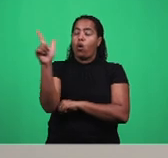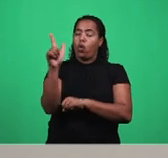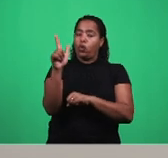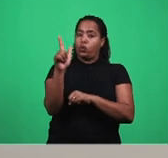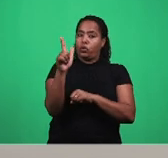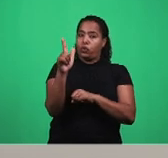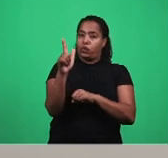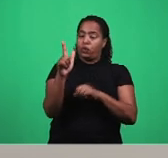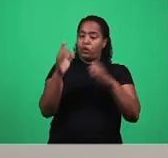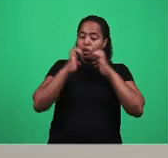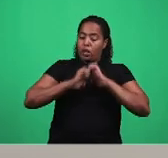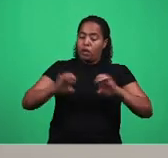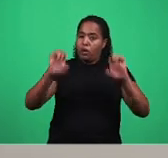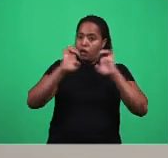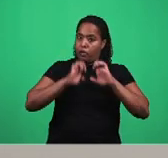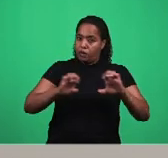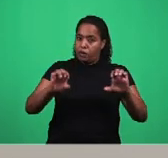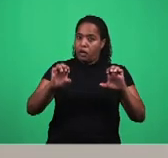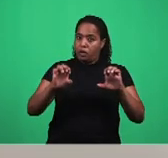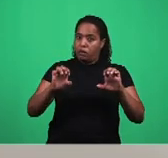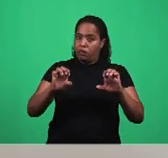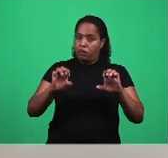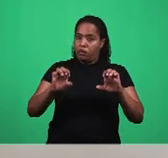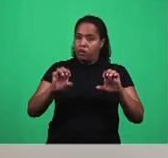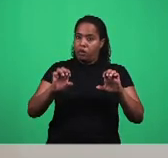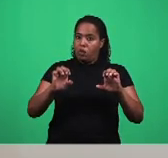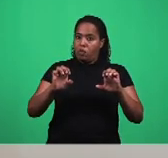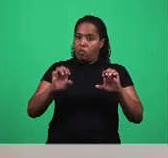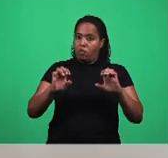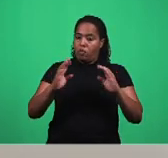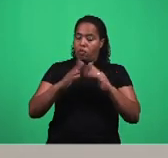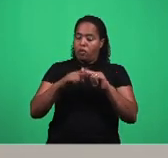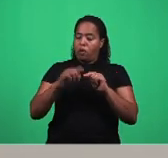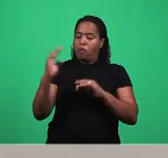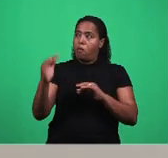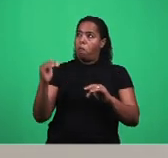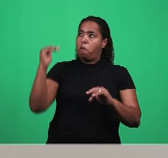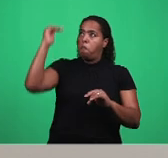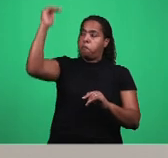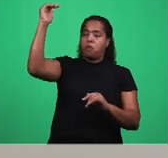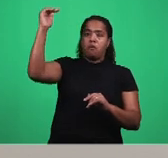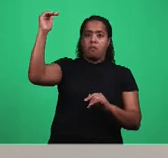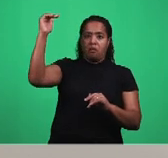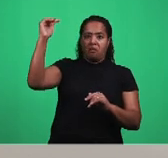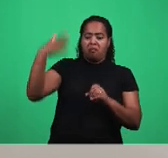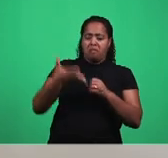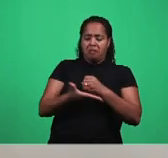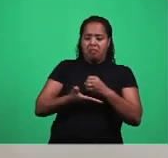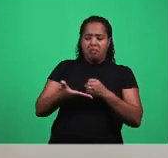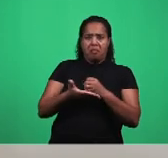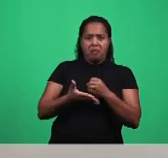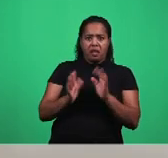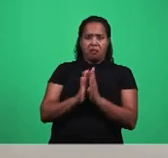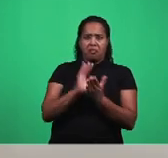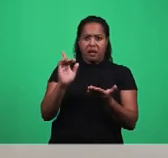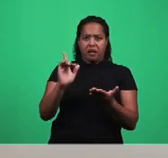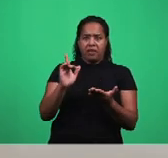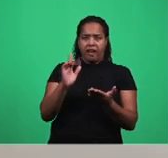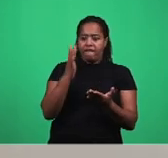ont plusieurs programmes évangéliques. Il y a de la base biblique, une présentation d'apprentissage